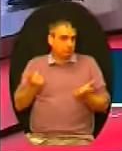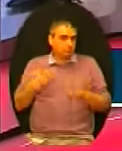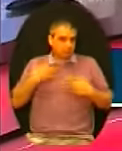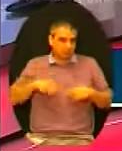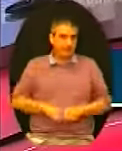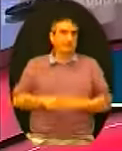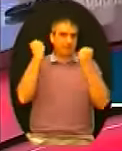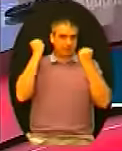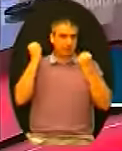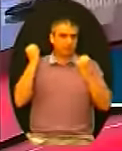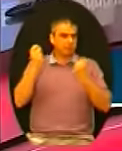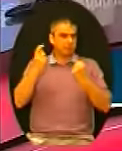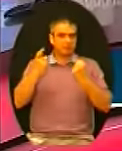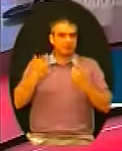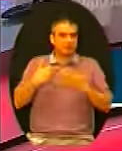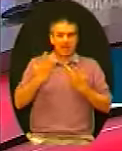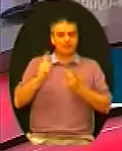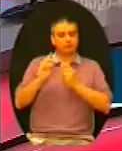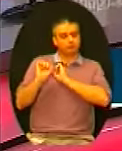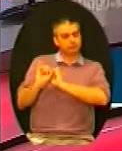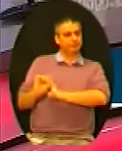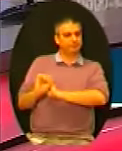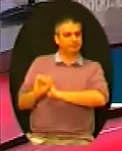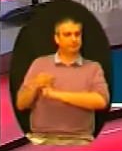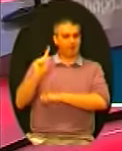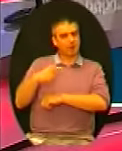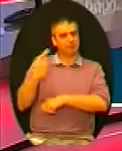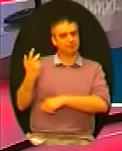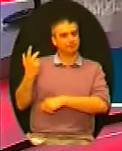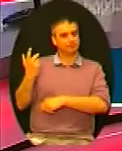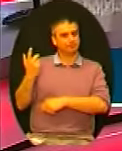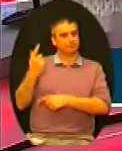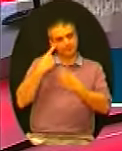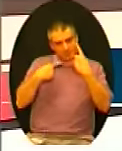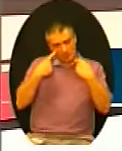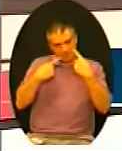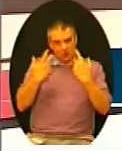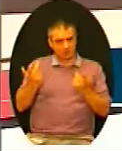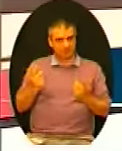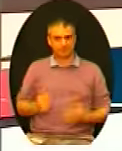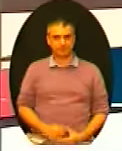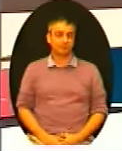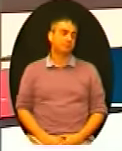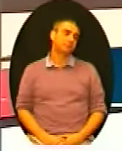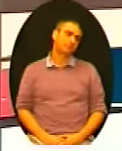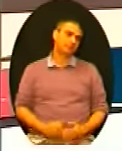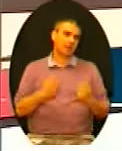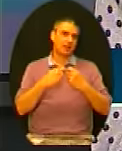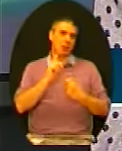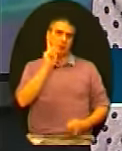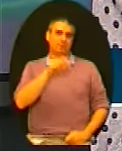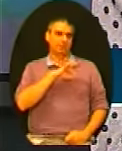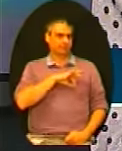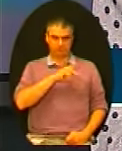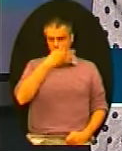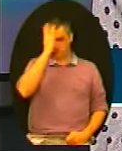מתפרקים באיזשהו שלב, אבל אין להם כתף באמת חמה שעליה הם יכולים להניח את הראש ולהזיל דמעה. זה מאוד תלוי באישיות,